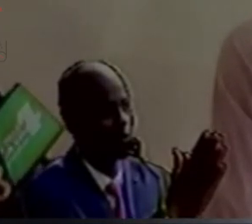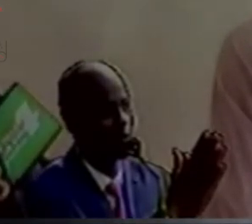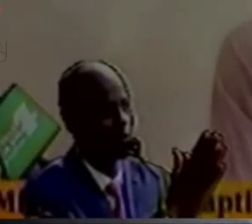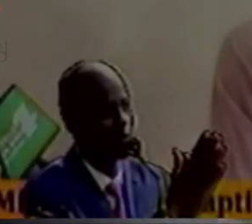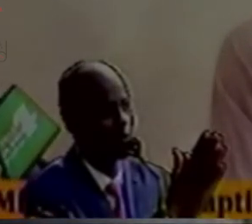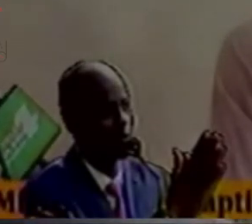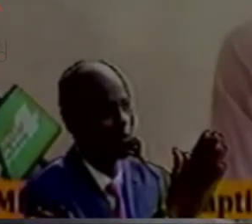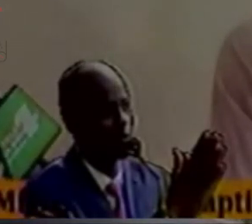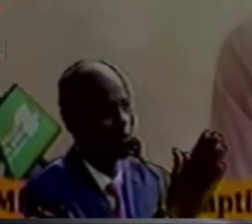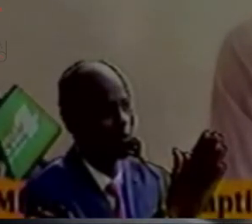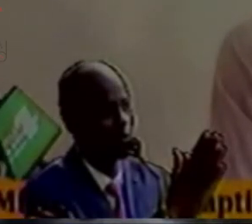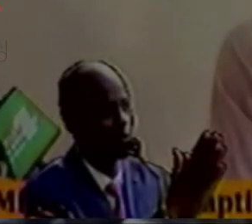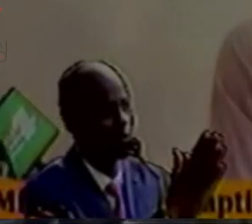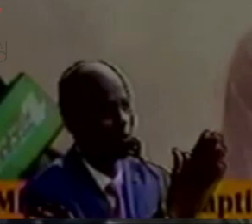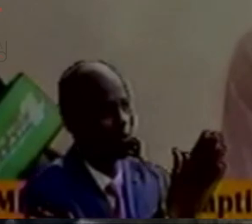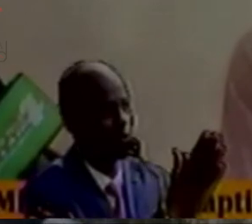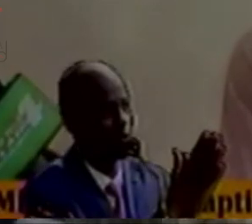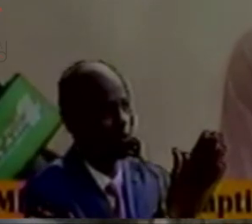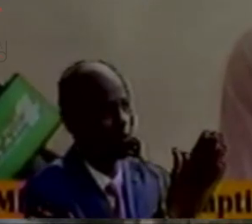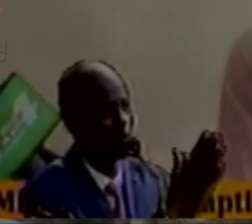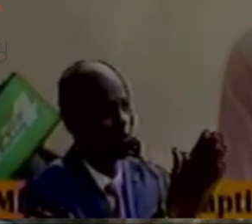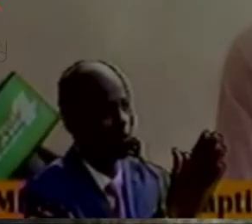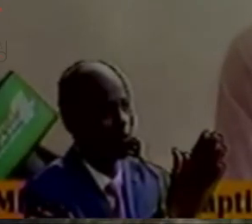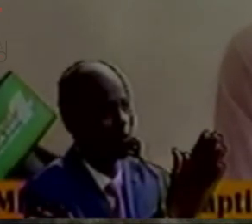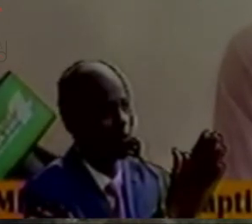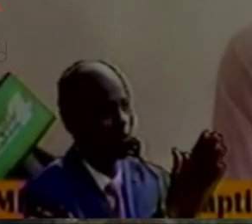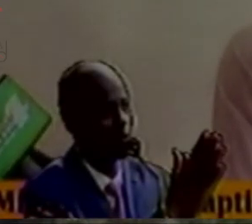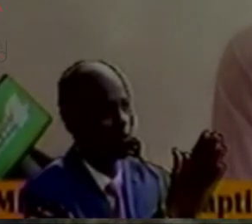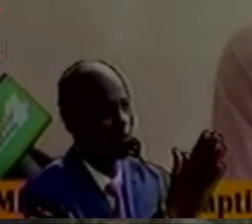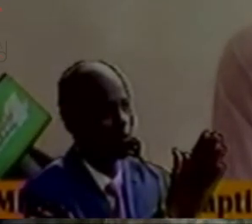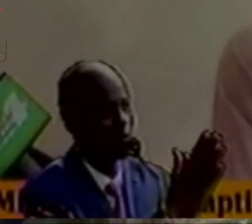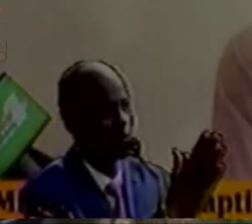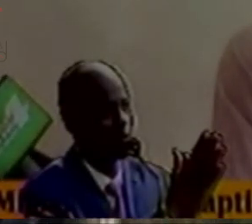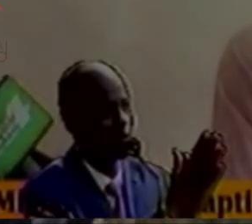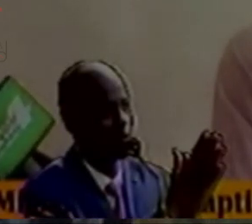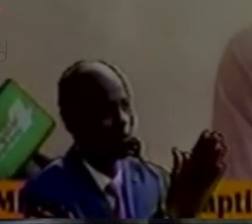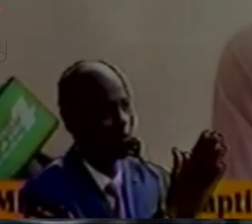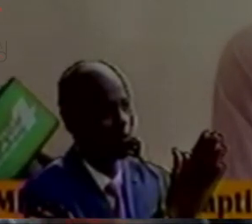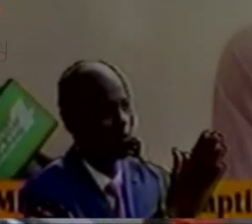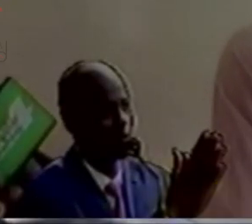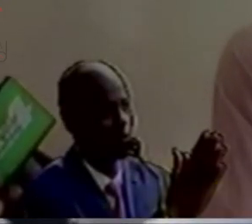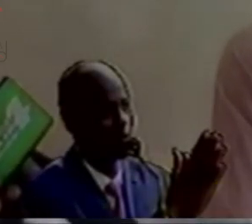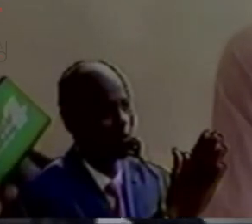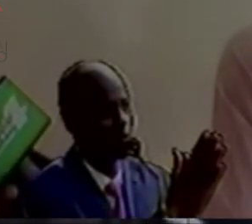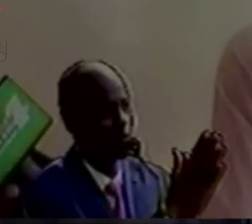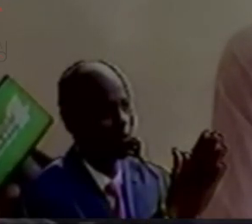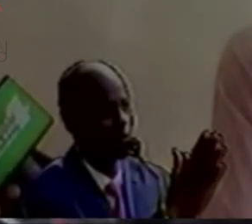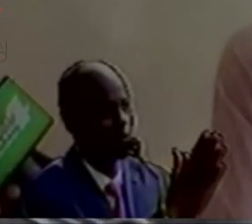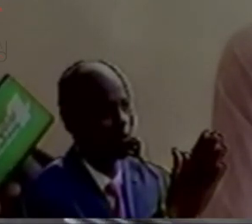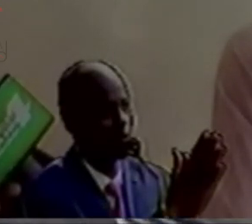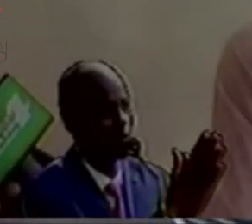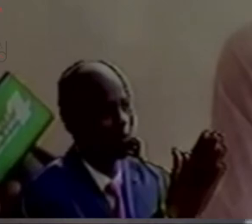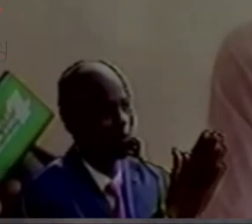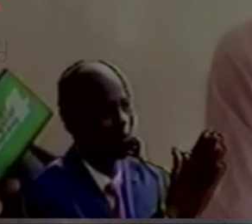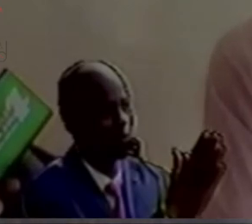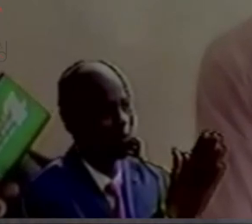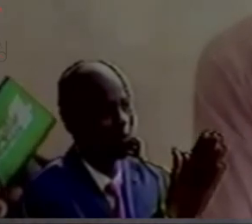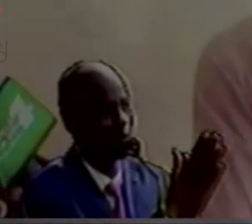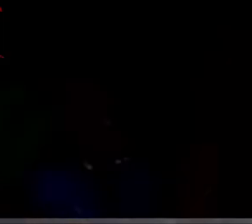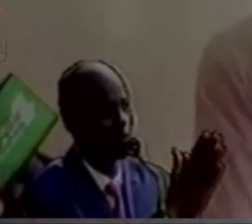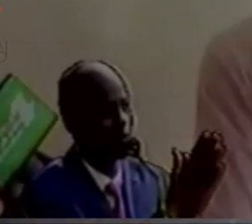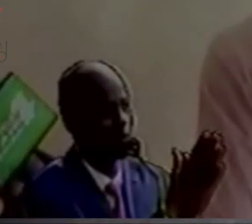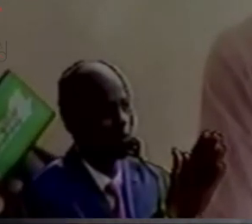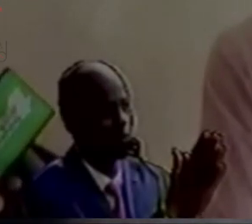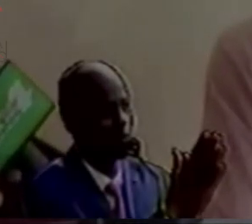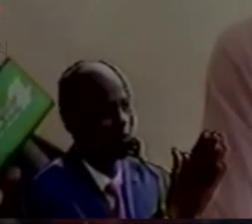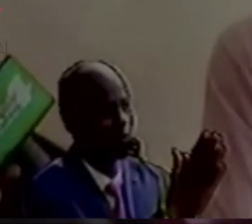occasionnelle, mais de façon définitive. Au terme, c'est utiliser les apports de tous pour